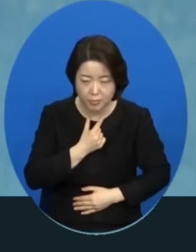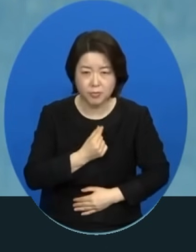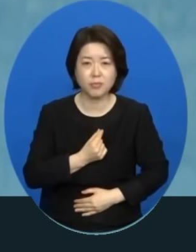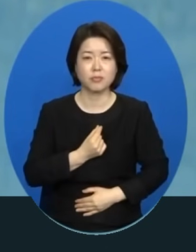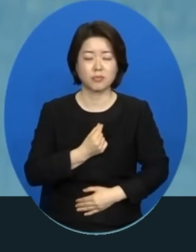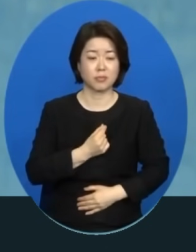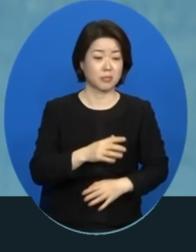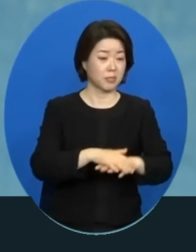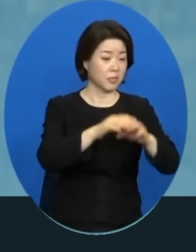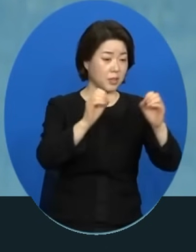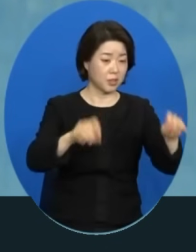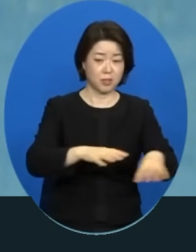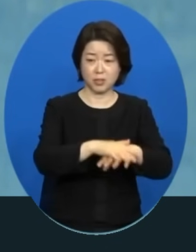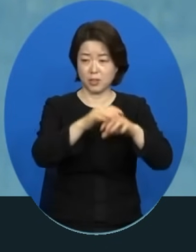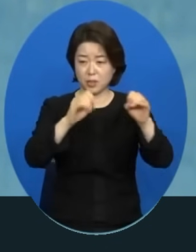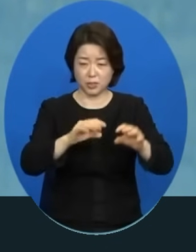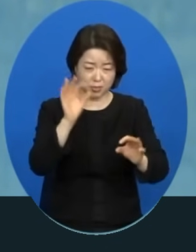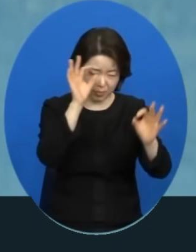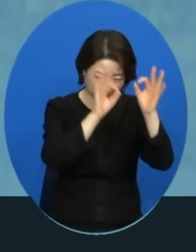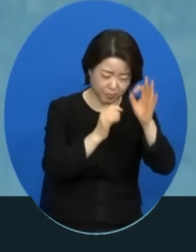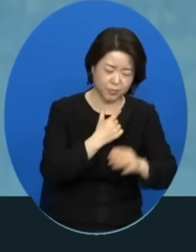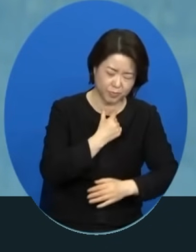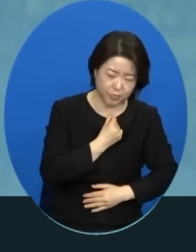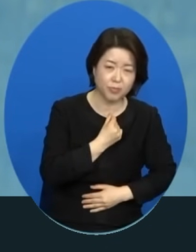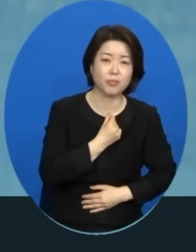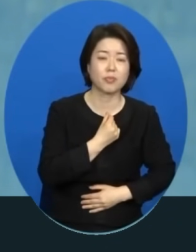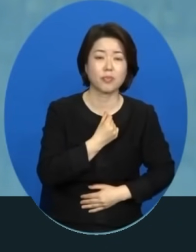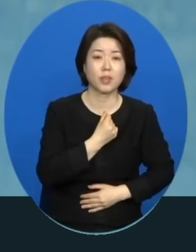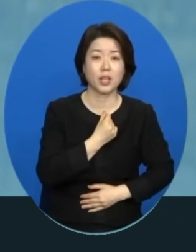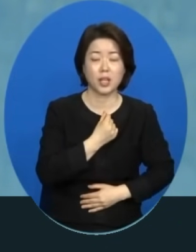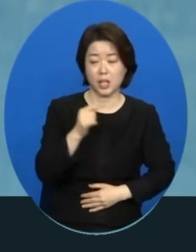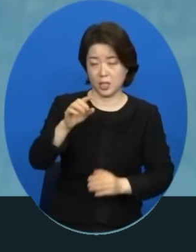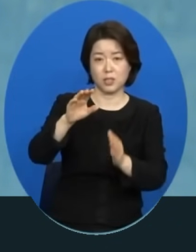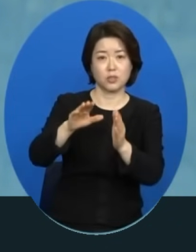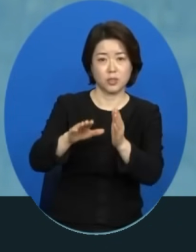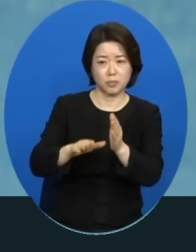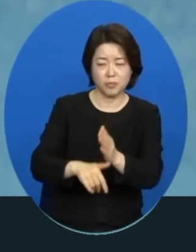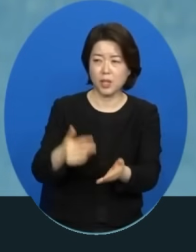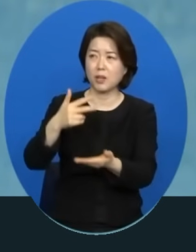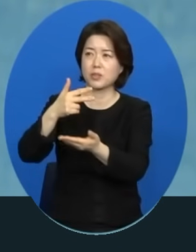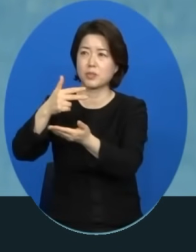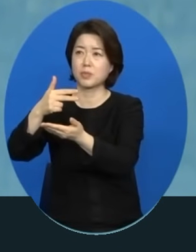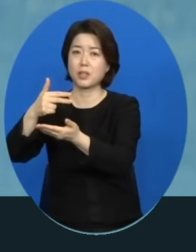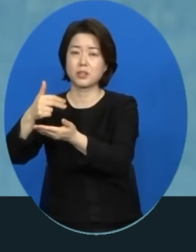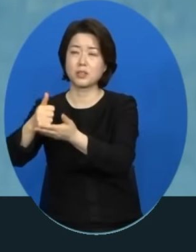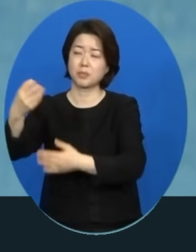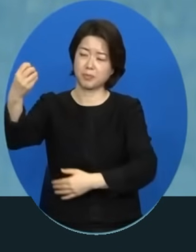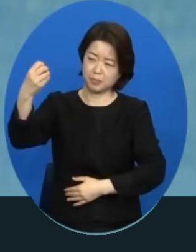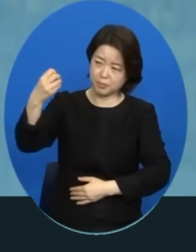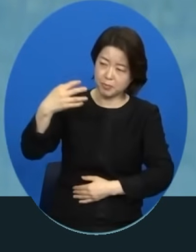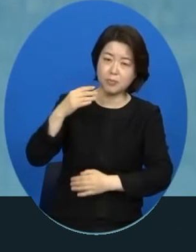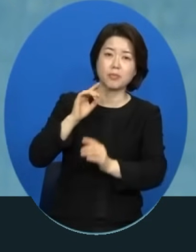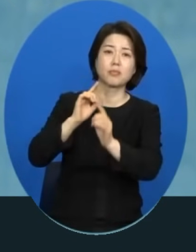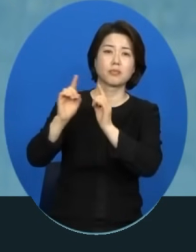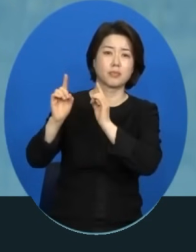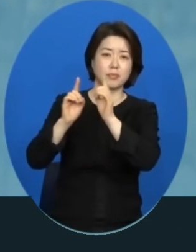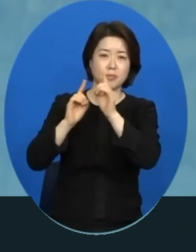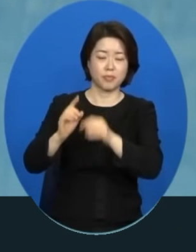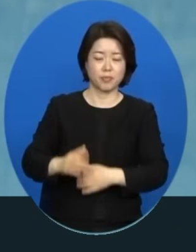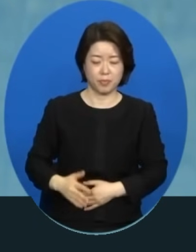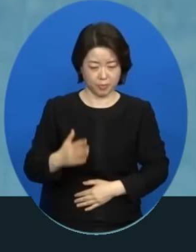헛되고 헛된 것들을 그때 주님 하신 말씀